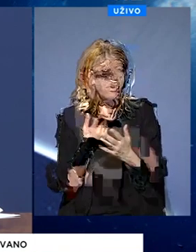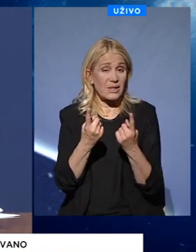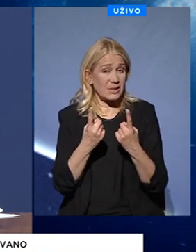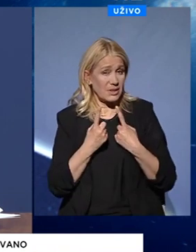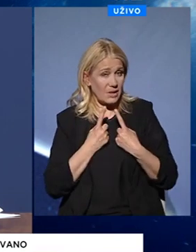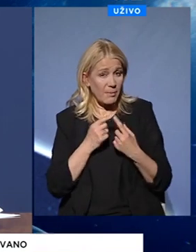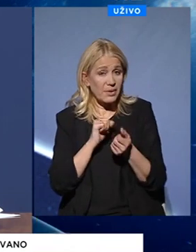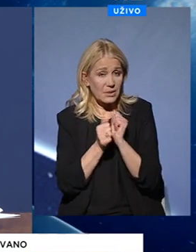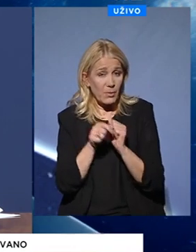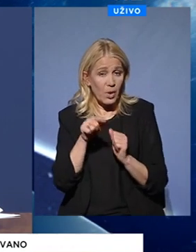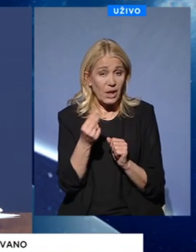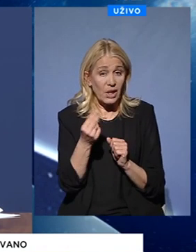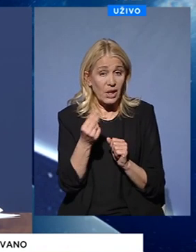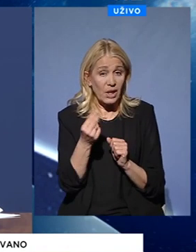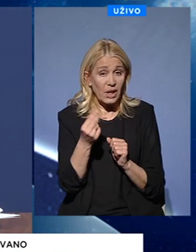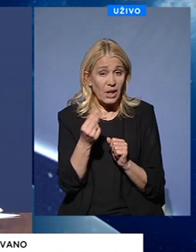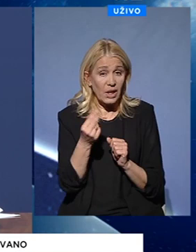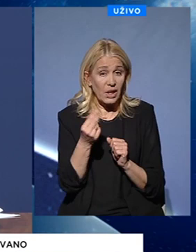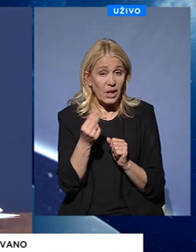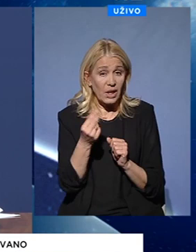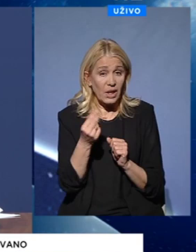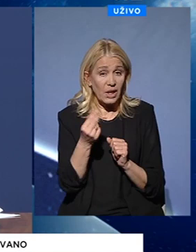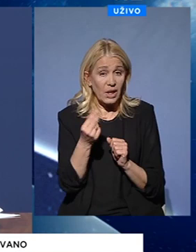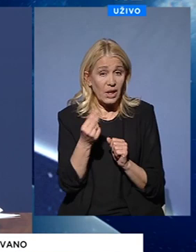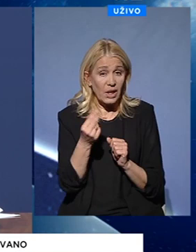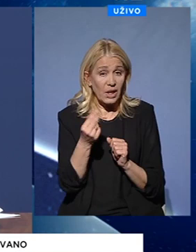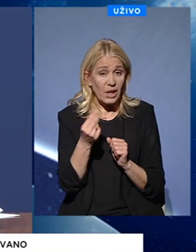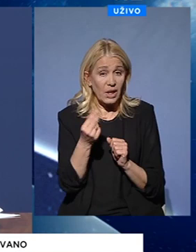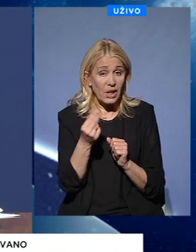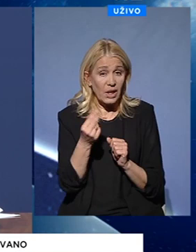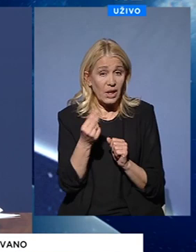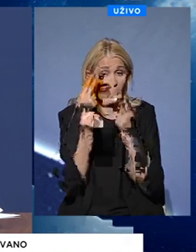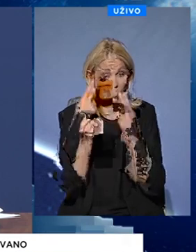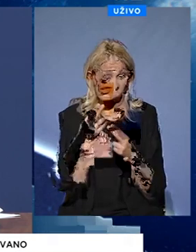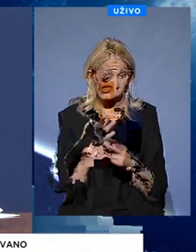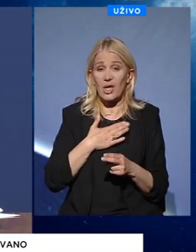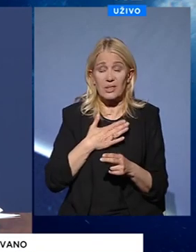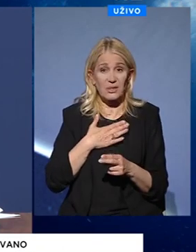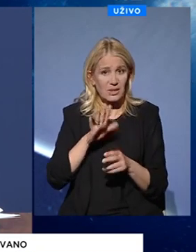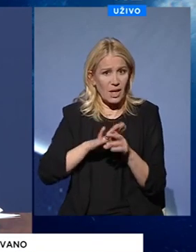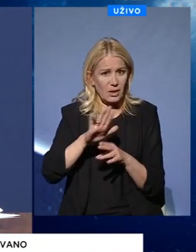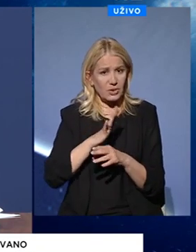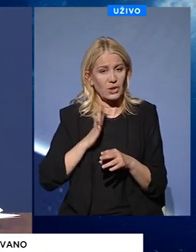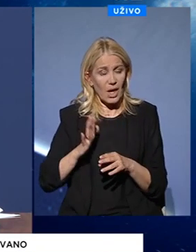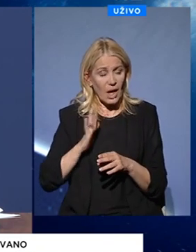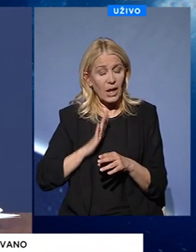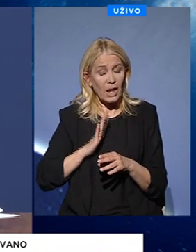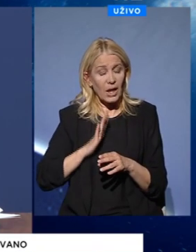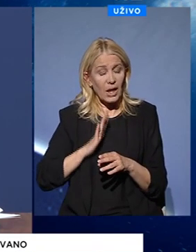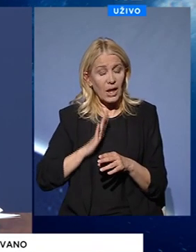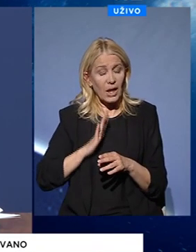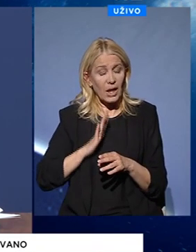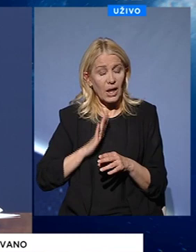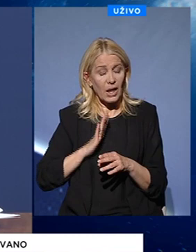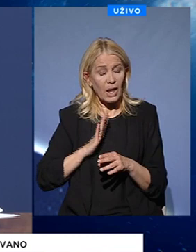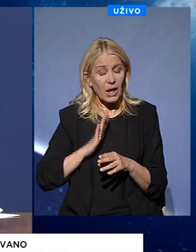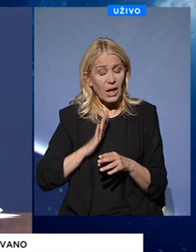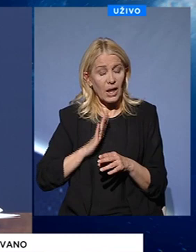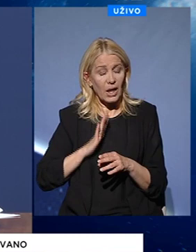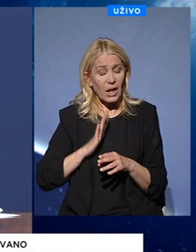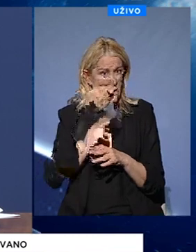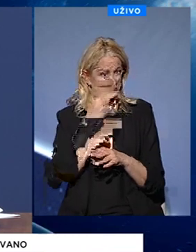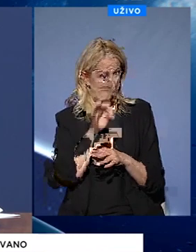sebi, morat ćemo da radimo ono što je najbitnije za naš mentalitet, za naše ljude, za sve ono da dobijemo